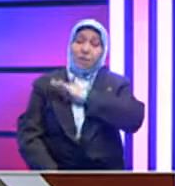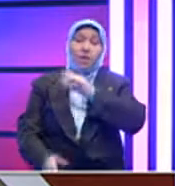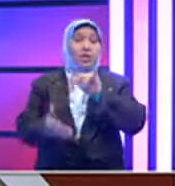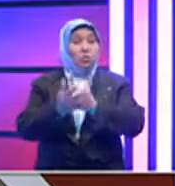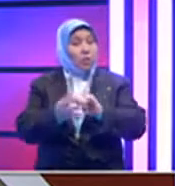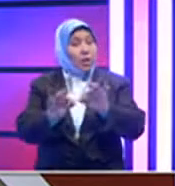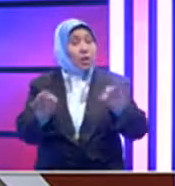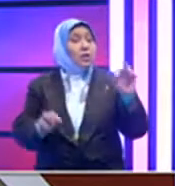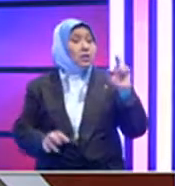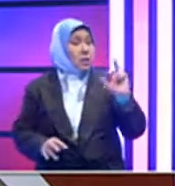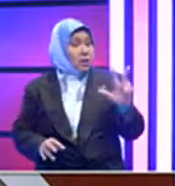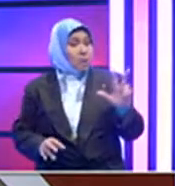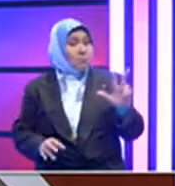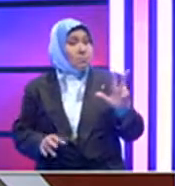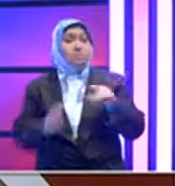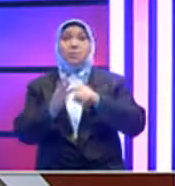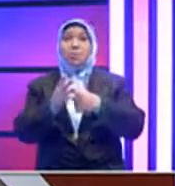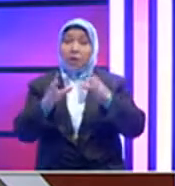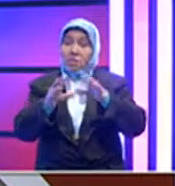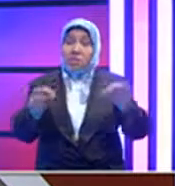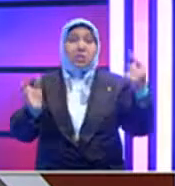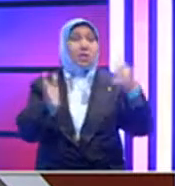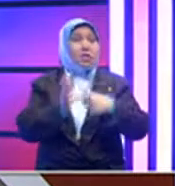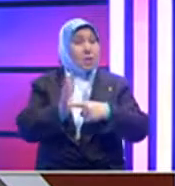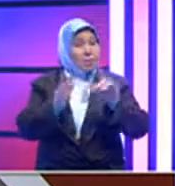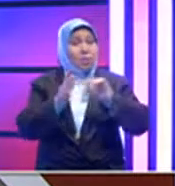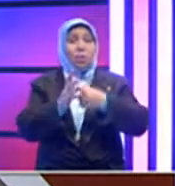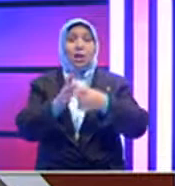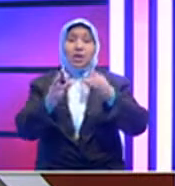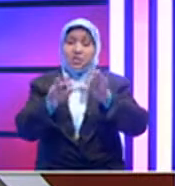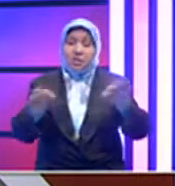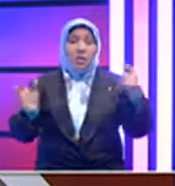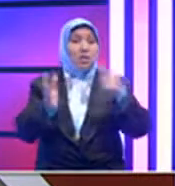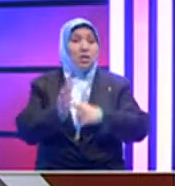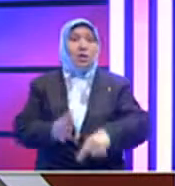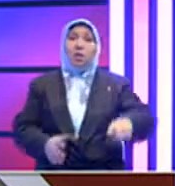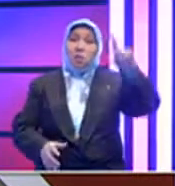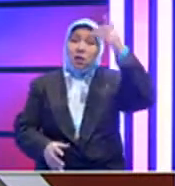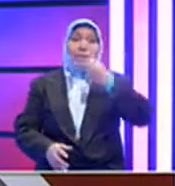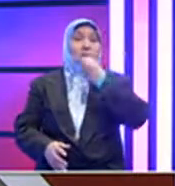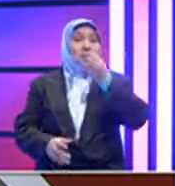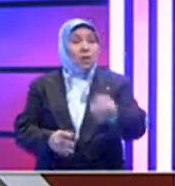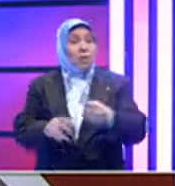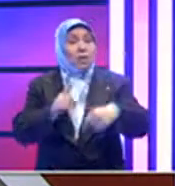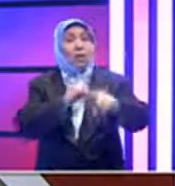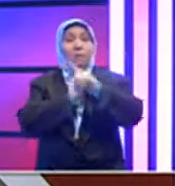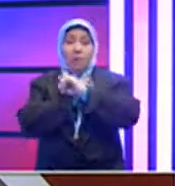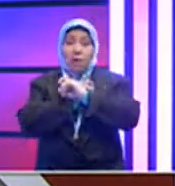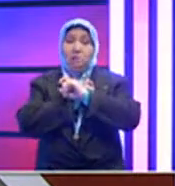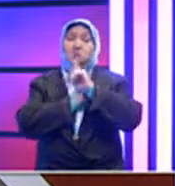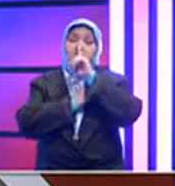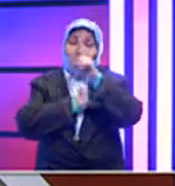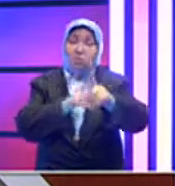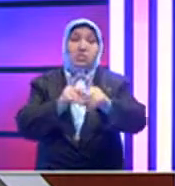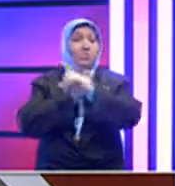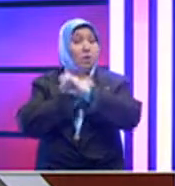yang ketiga jadi permulaan kisah ini ya pemulaan ini Allah menyatakan Inna Firaun I love you out sesungguhnya